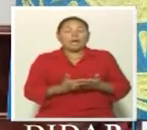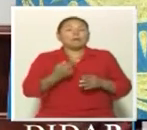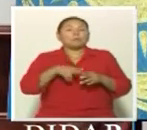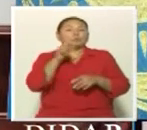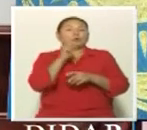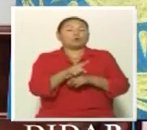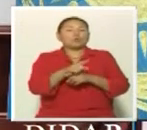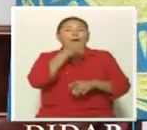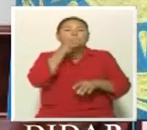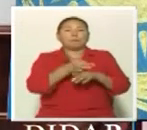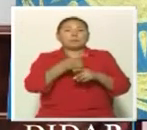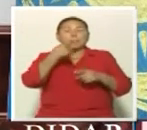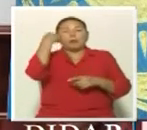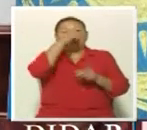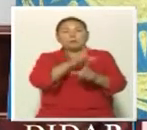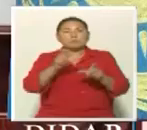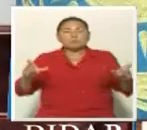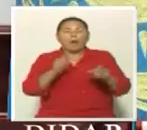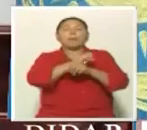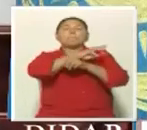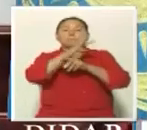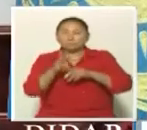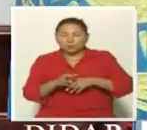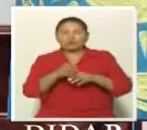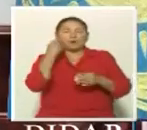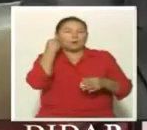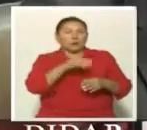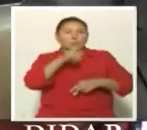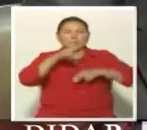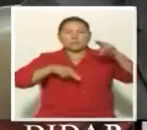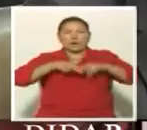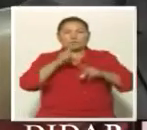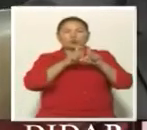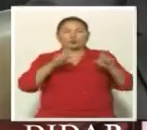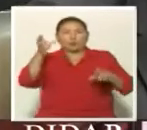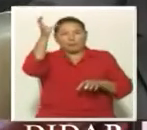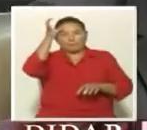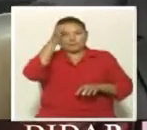поручая ответственным лицам обеспечить своевременное и качественное строи тельство объектов образования